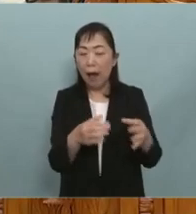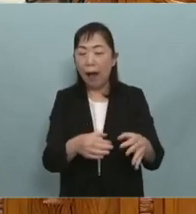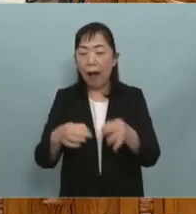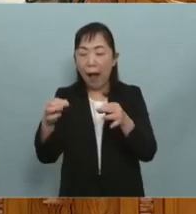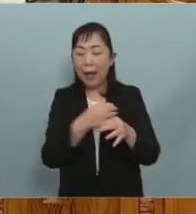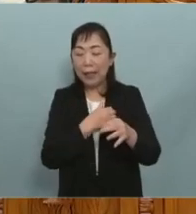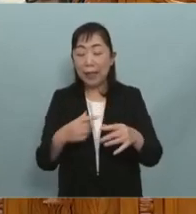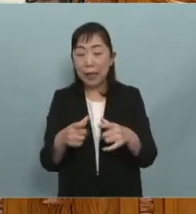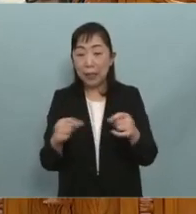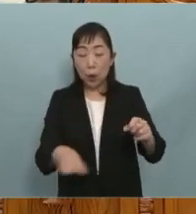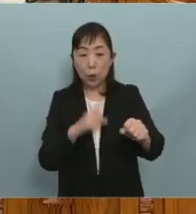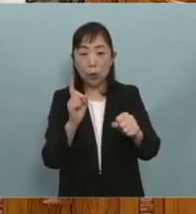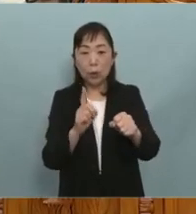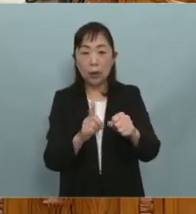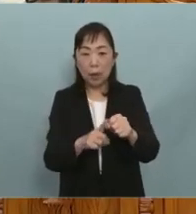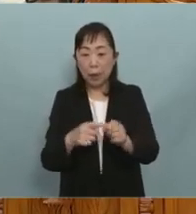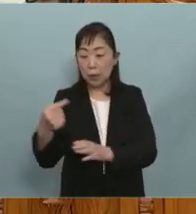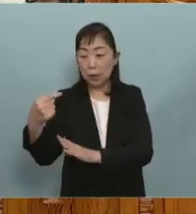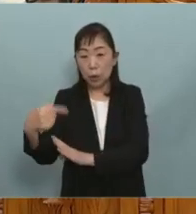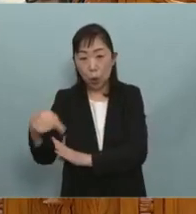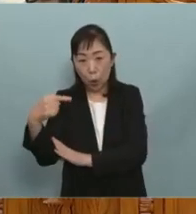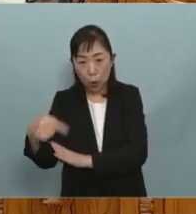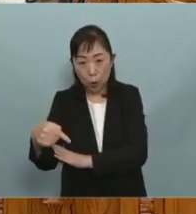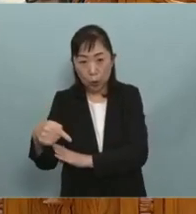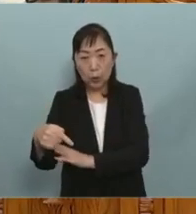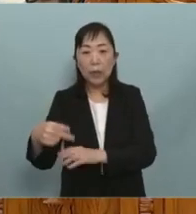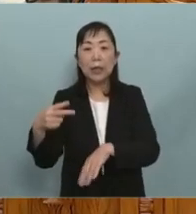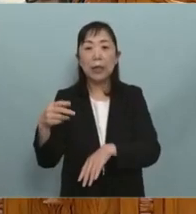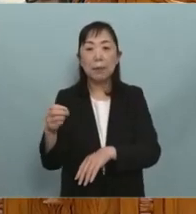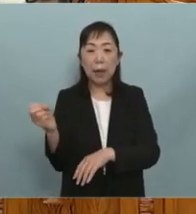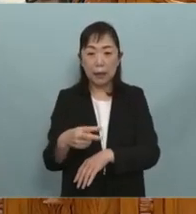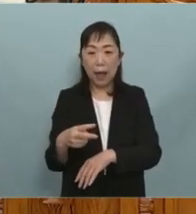構築のために教育やリ